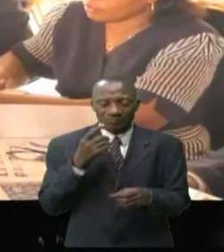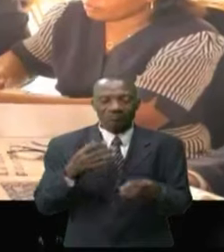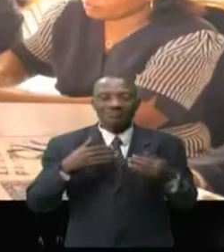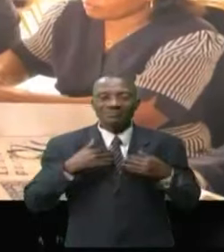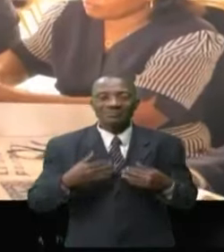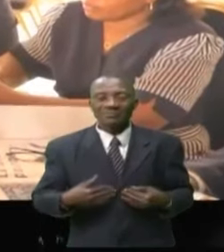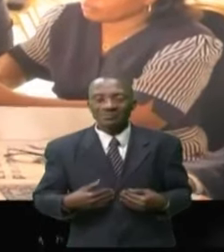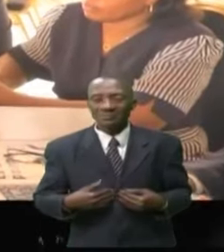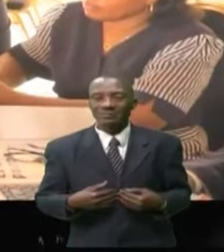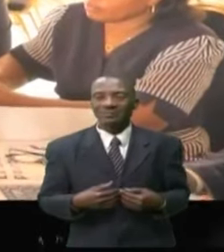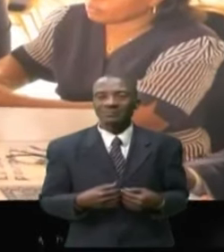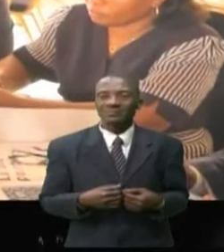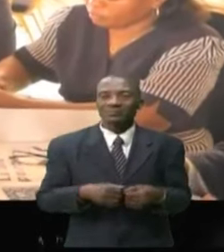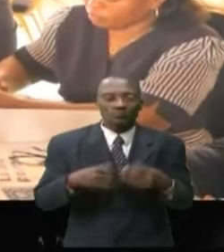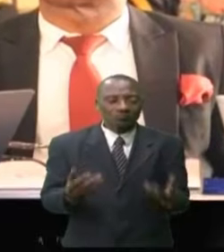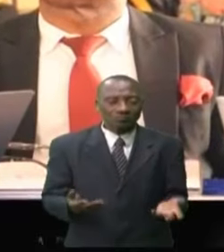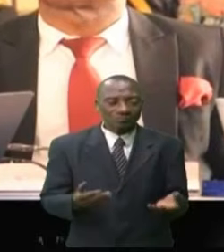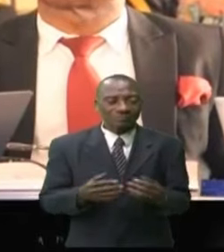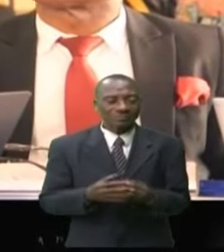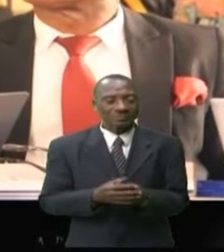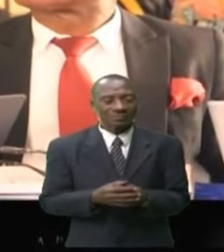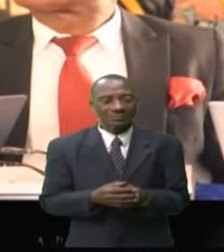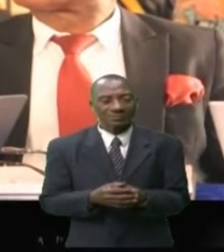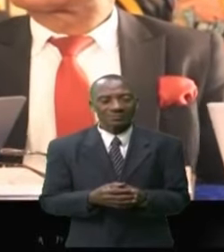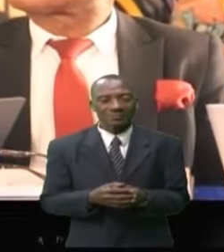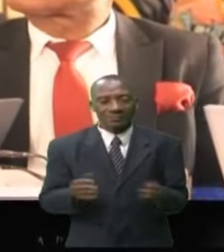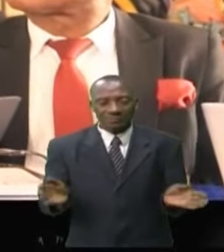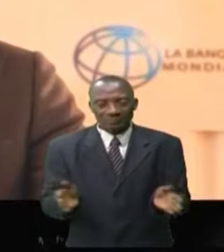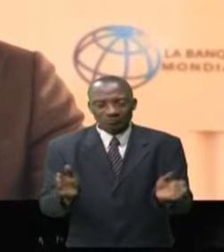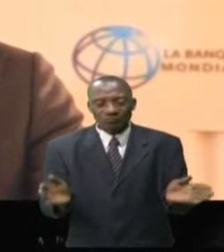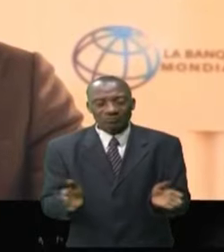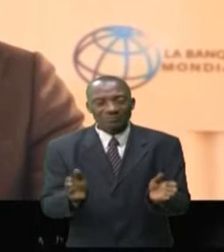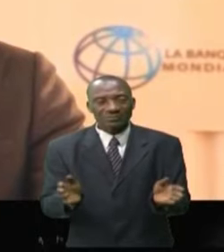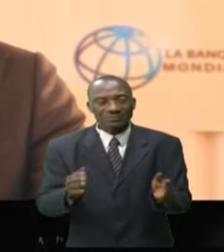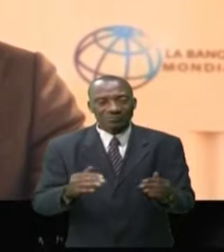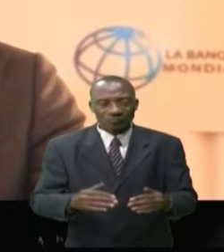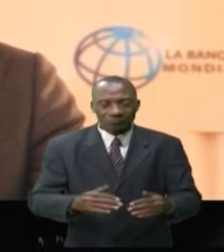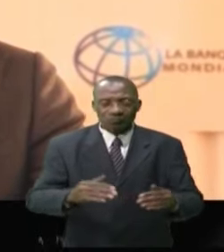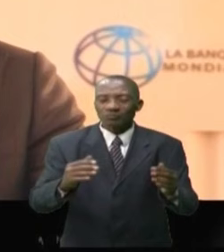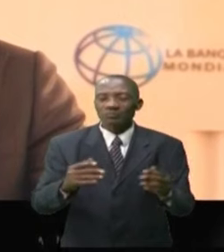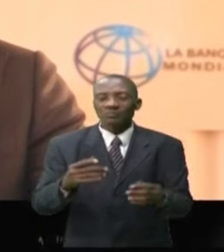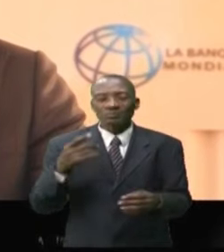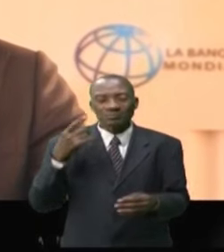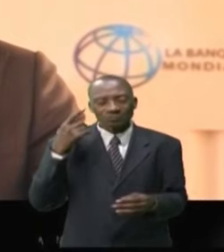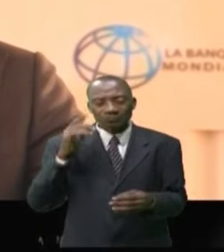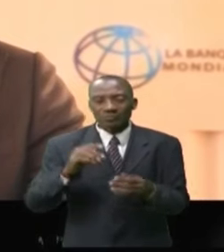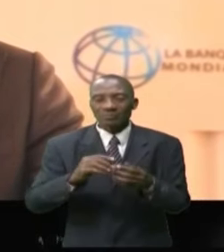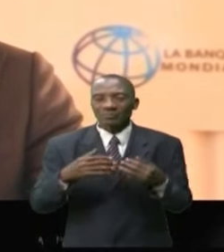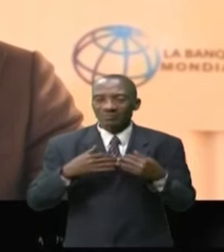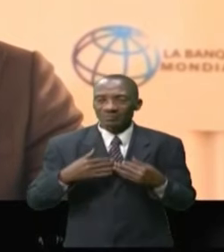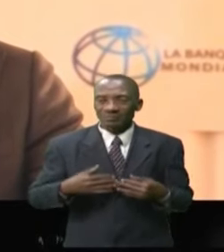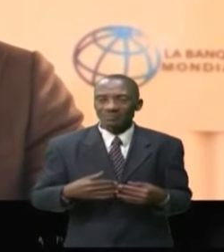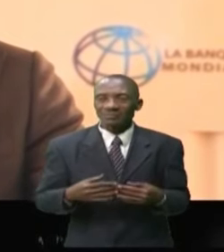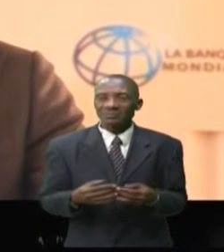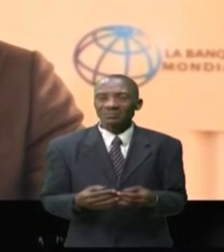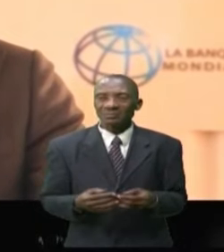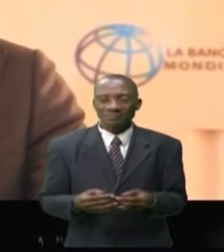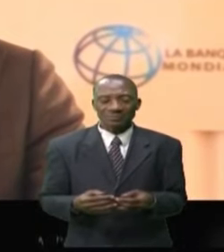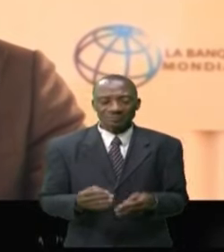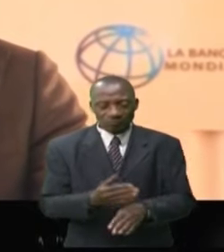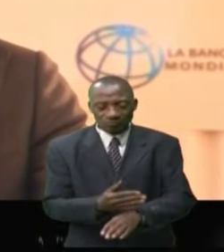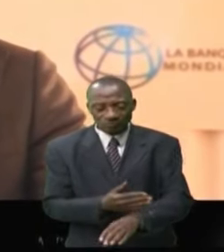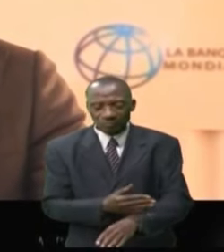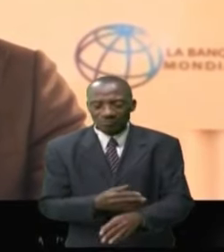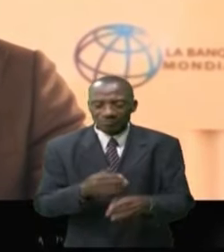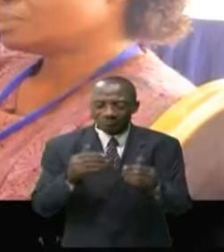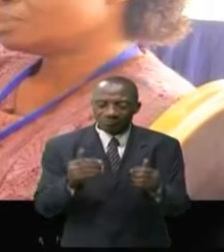discussions pendant 5 jours ouvert par le secrétaire général à la santé hygiène et prévention le docteur Yuma Ramazani ses assises de